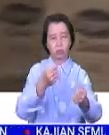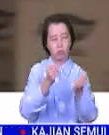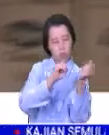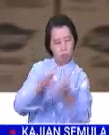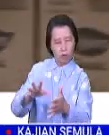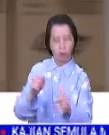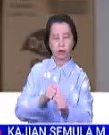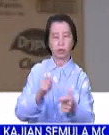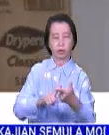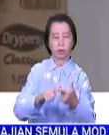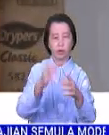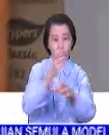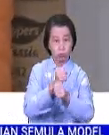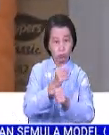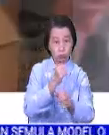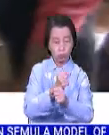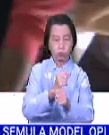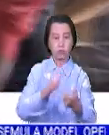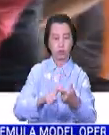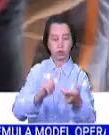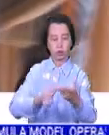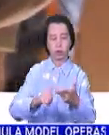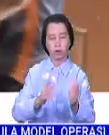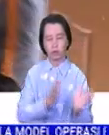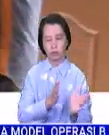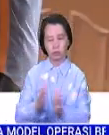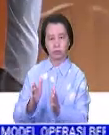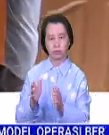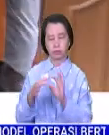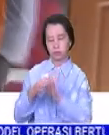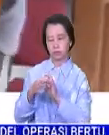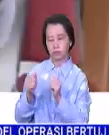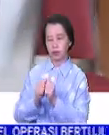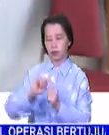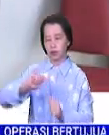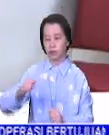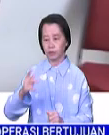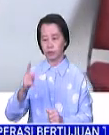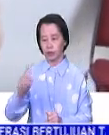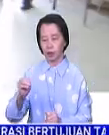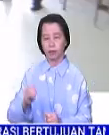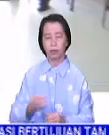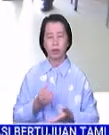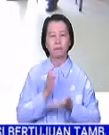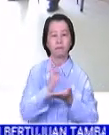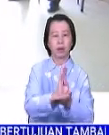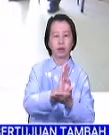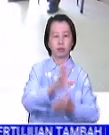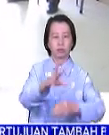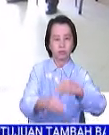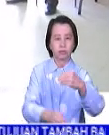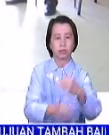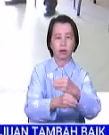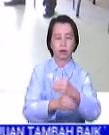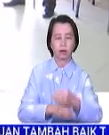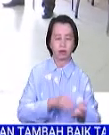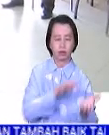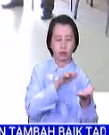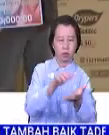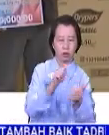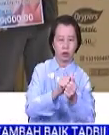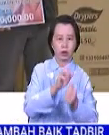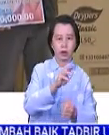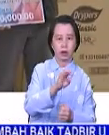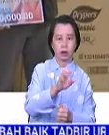itu turut diselaras Jabatan Kebajikan Masyarakat Labuan. Ini merupakan bantuan tambahan yang dihulurkan Maulid di bawah